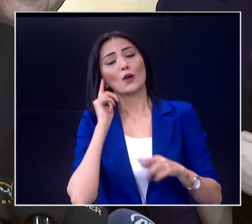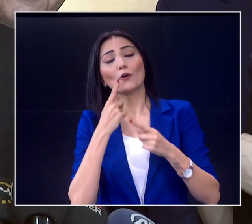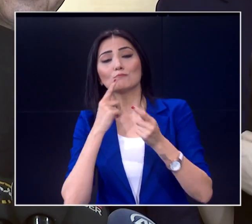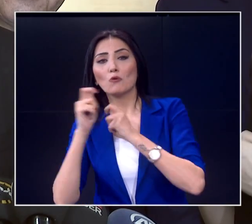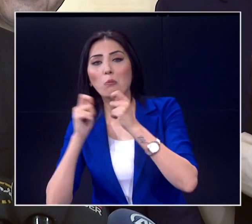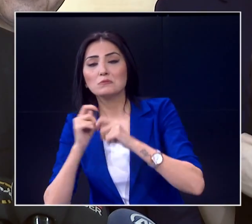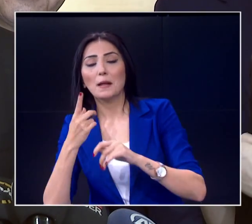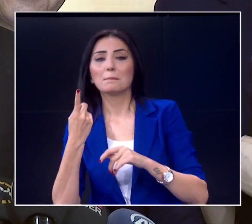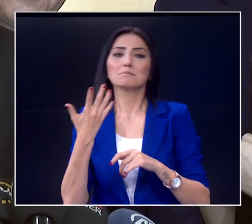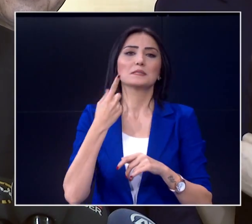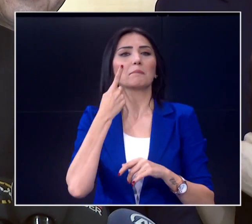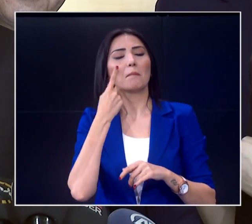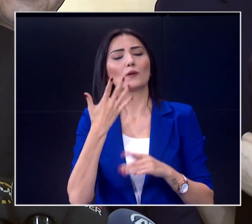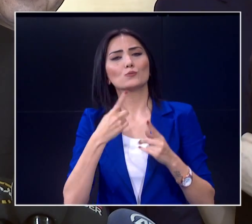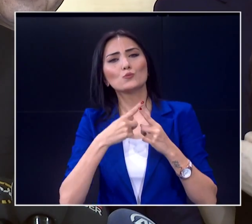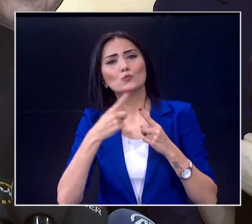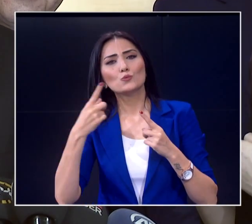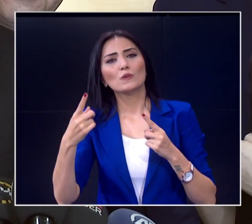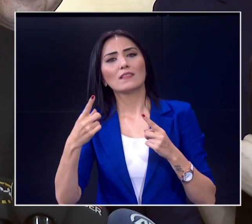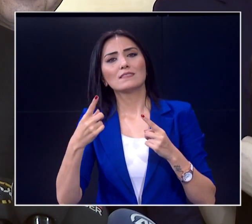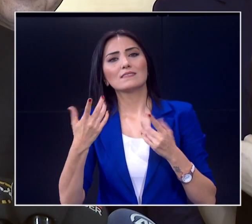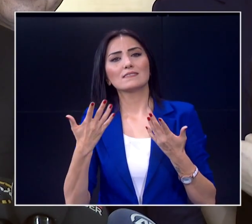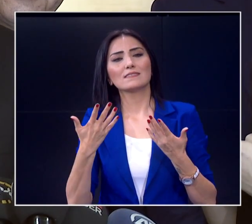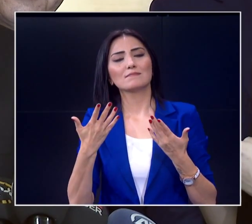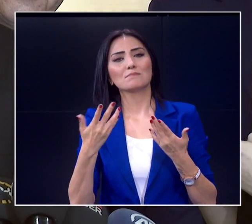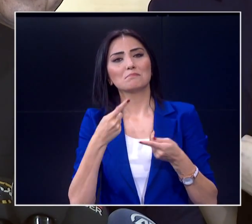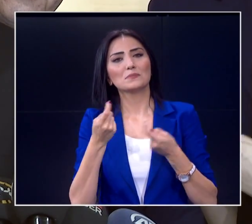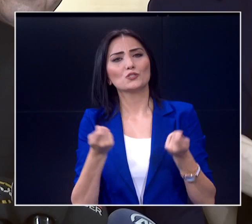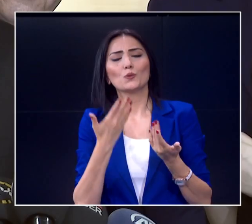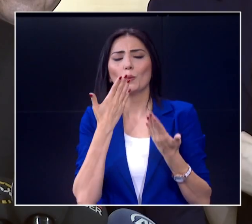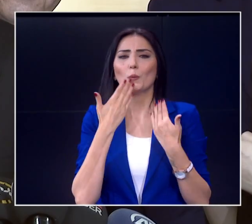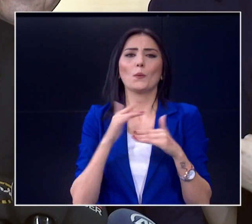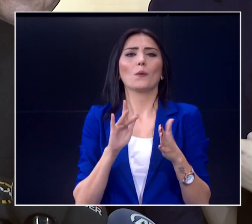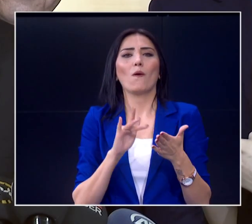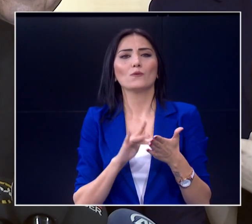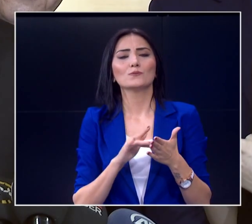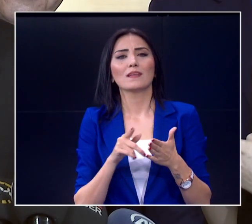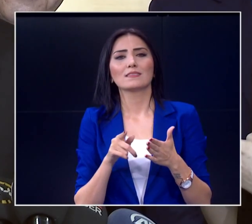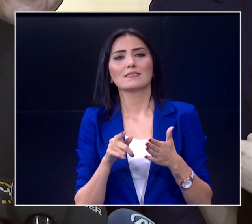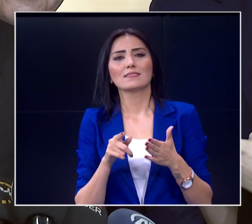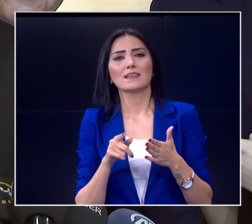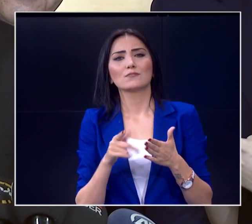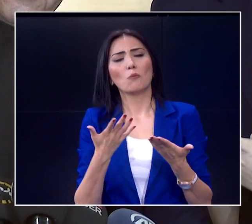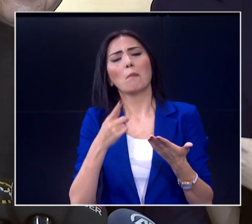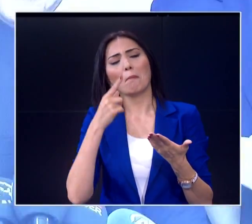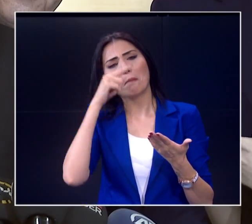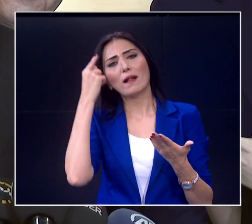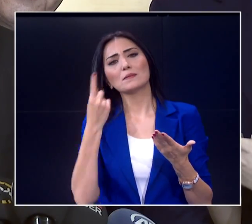bakalım. Yani uzun uzadıya olacak bir iş yok ortada. Çok belli bir